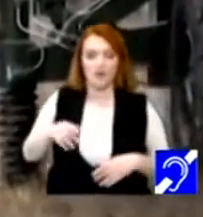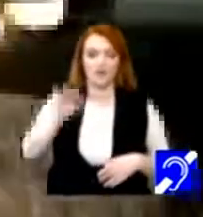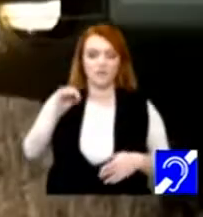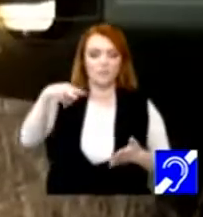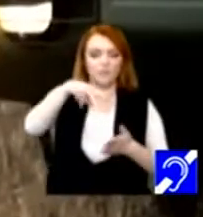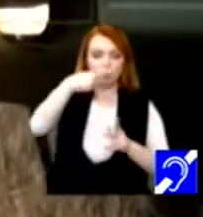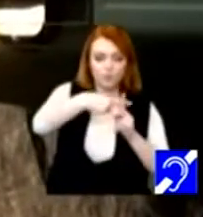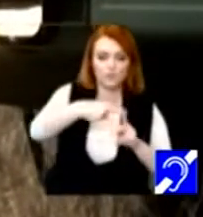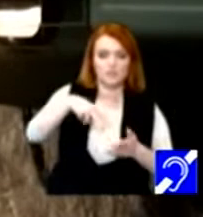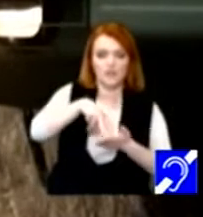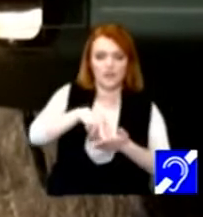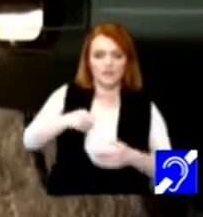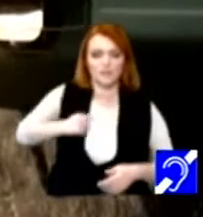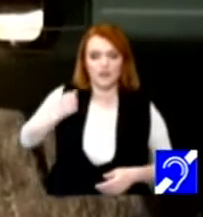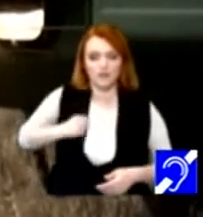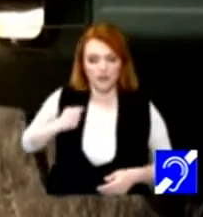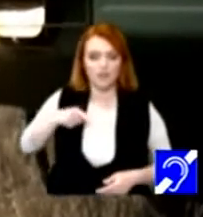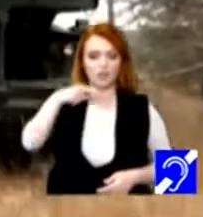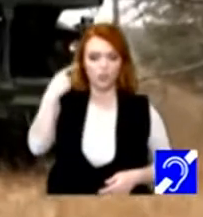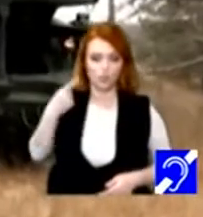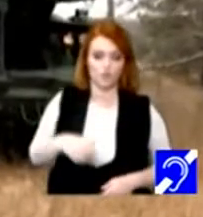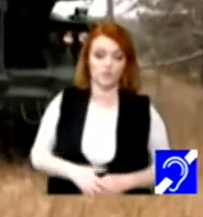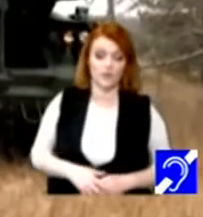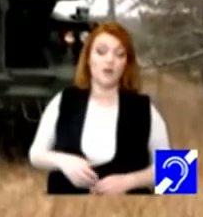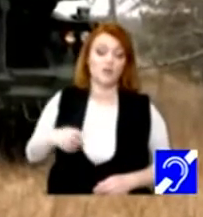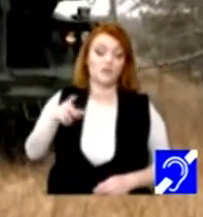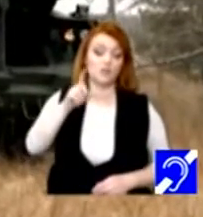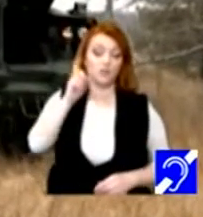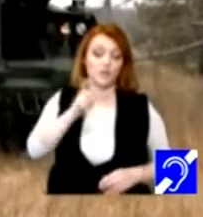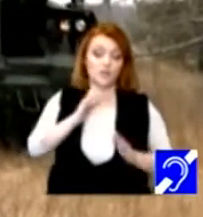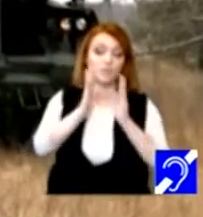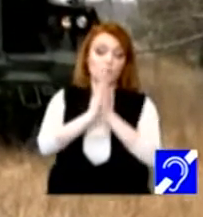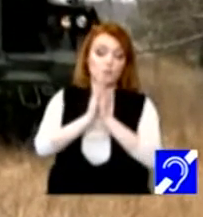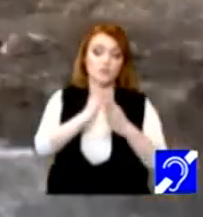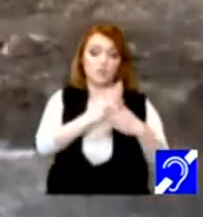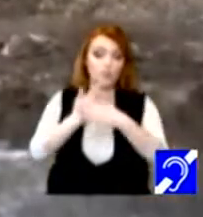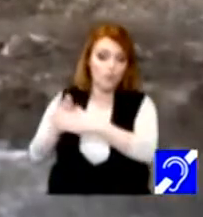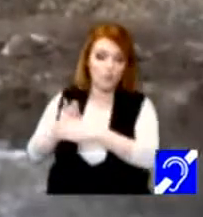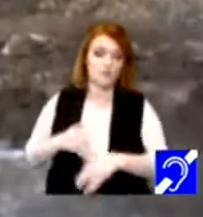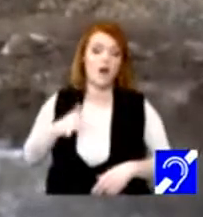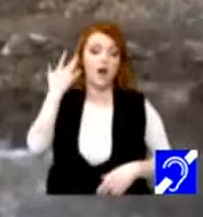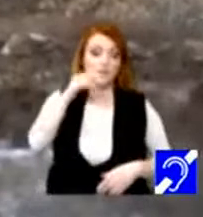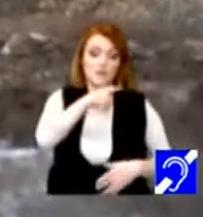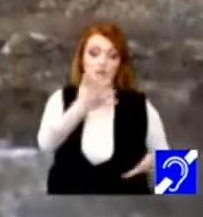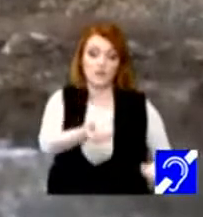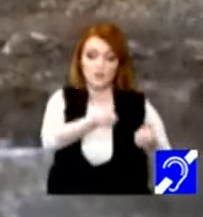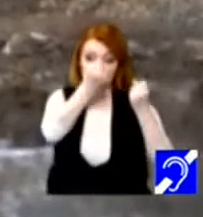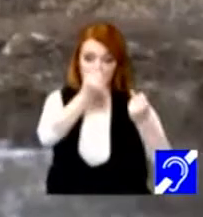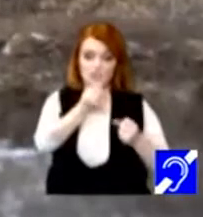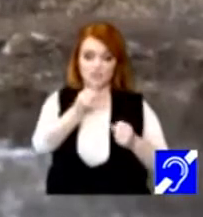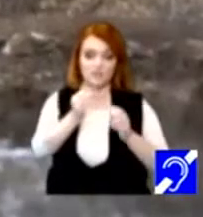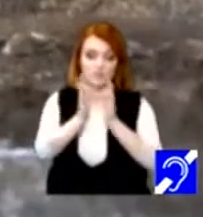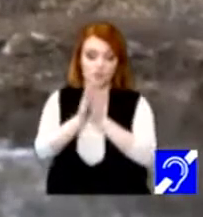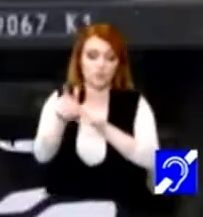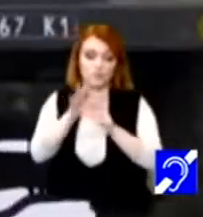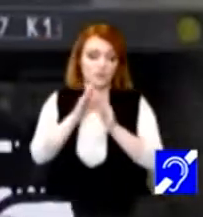amenințare directă, și încetarea activităților militare occidentale în apropierea granițelor ruse, zonă pe care o consideră că se încadrează în area